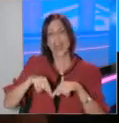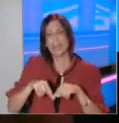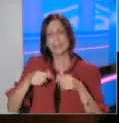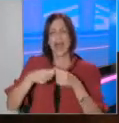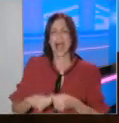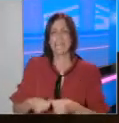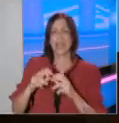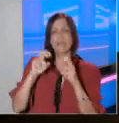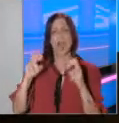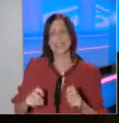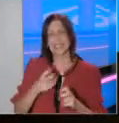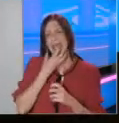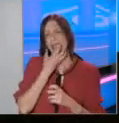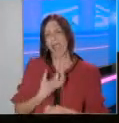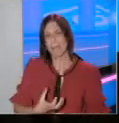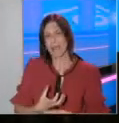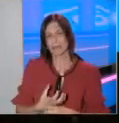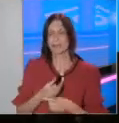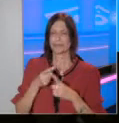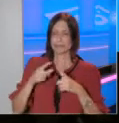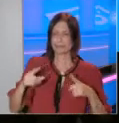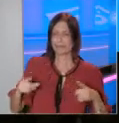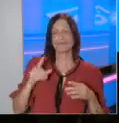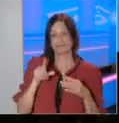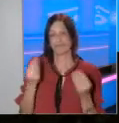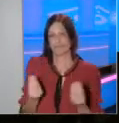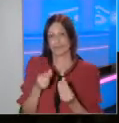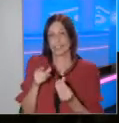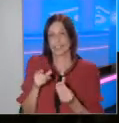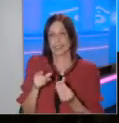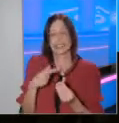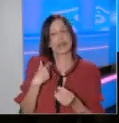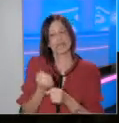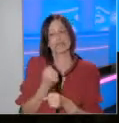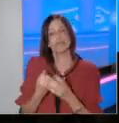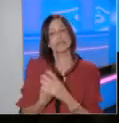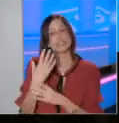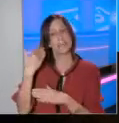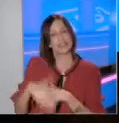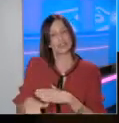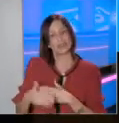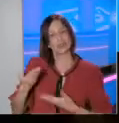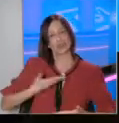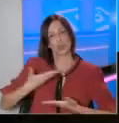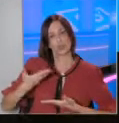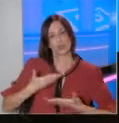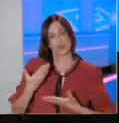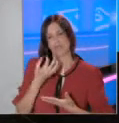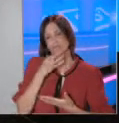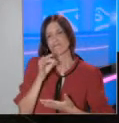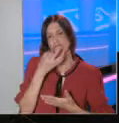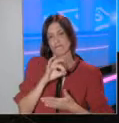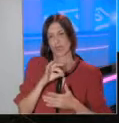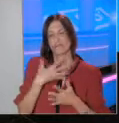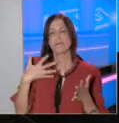מועצה, רבנים וכך הלאה, וכל זה מייצר בסופו של דבר שיתוף פעולה טוב יותר